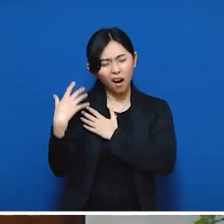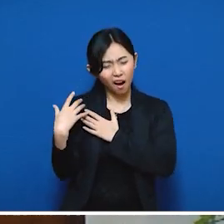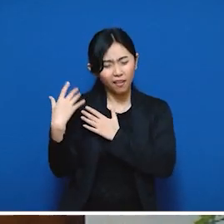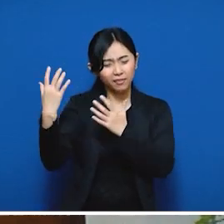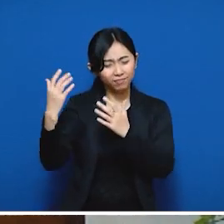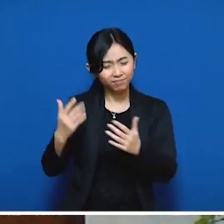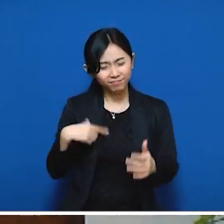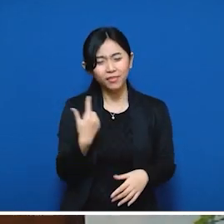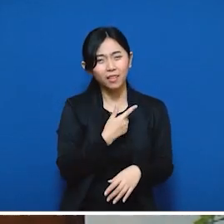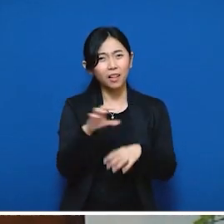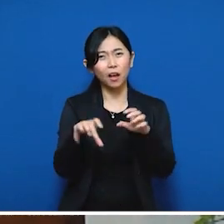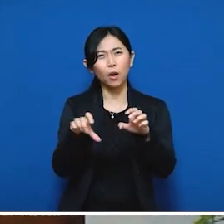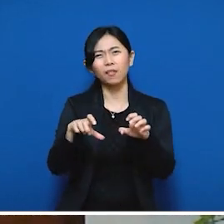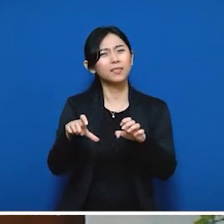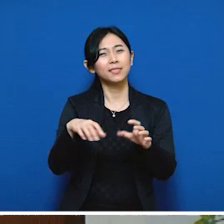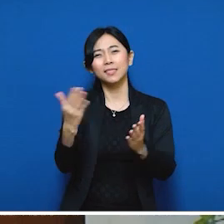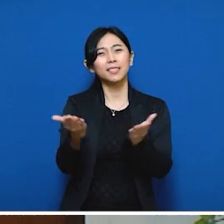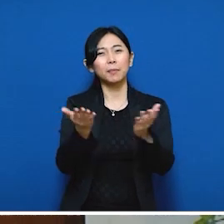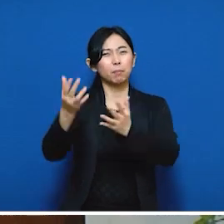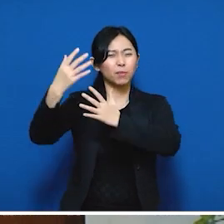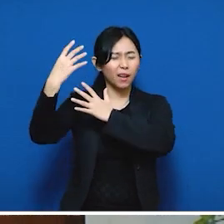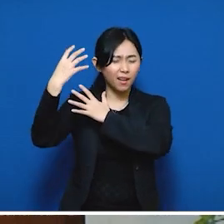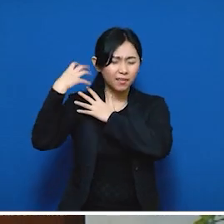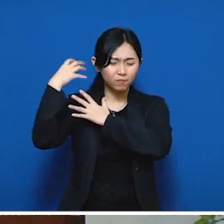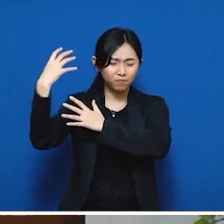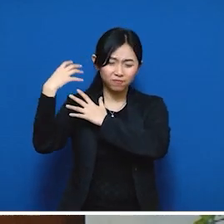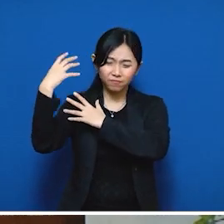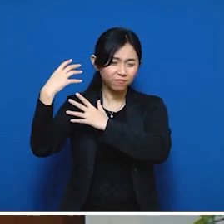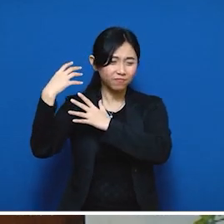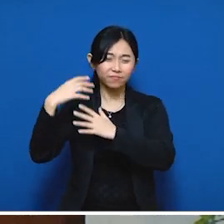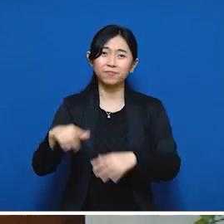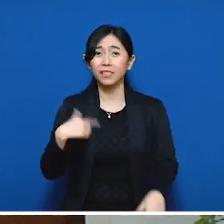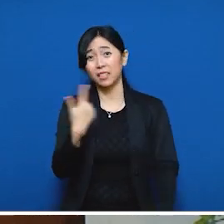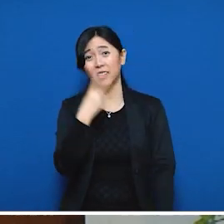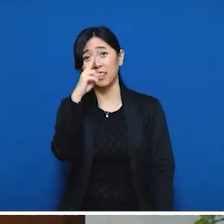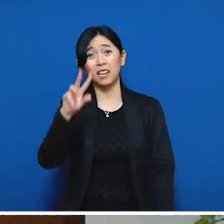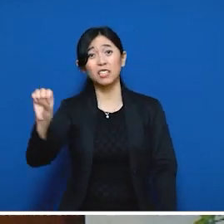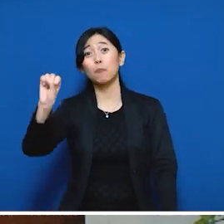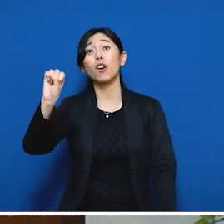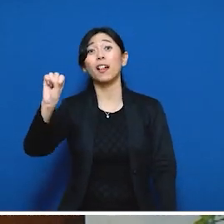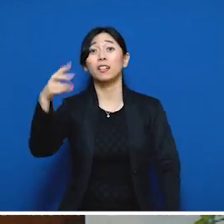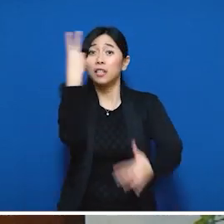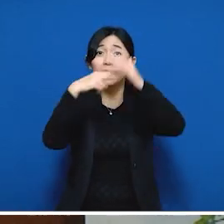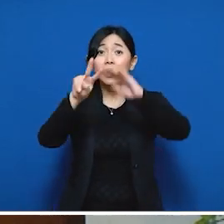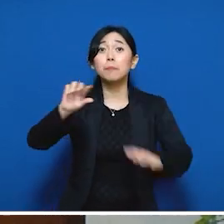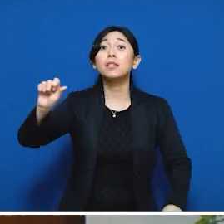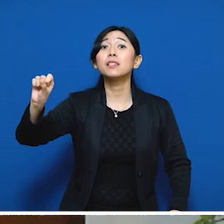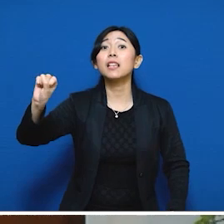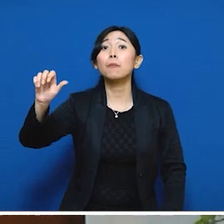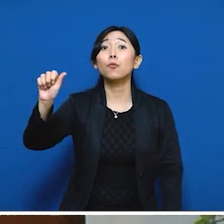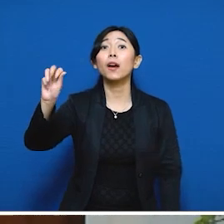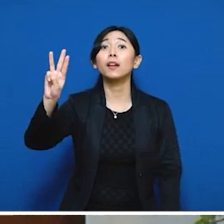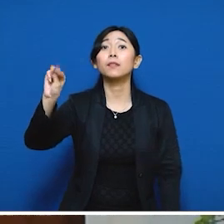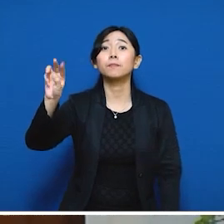dilakukan. Kembali saya ingin mengajak kita untuk melihat apa yang dialami oleh Samuel yang